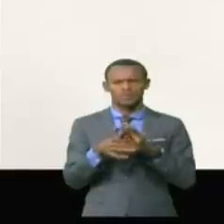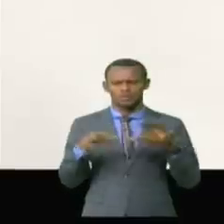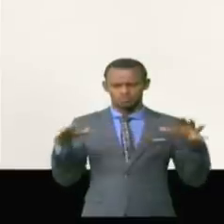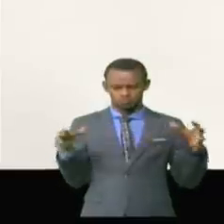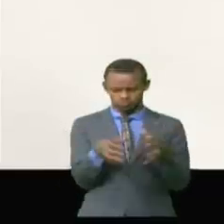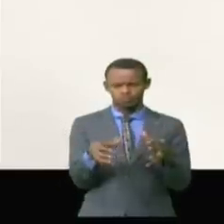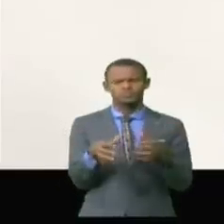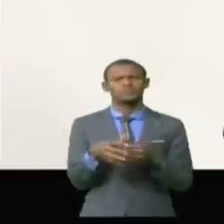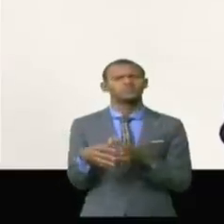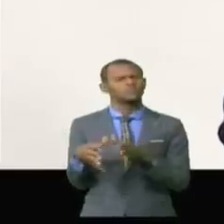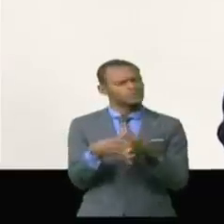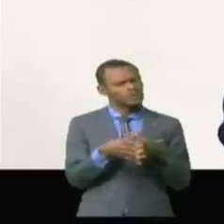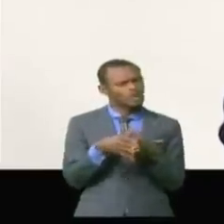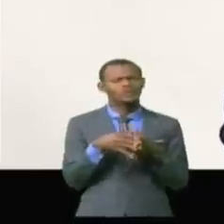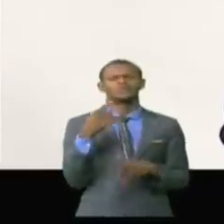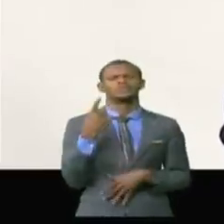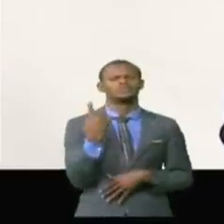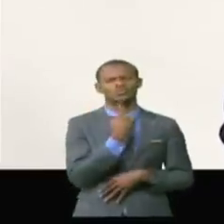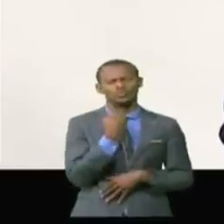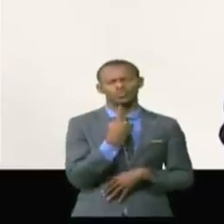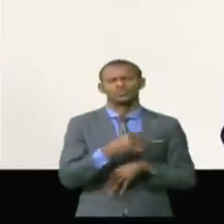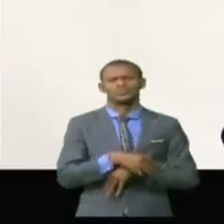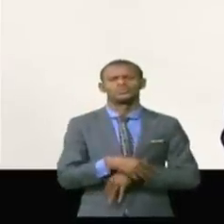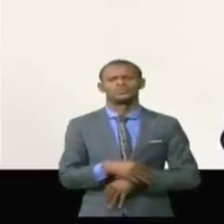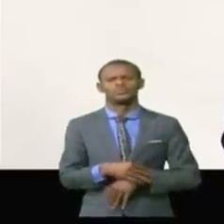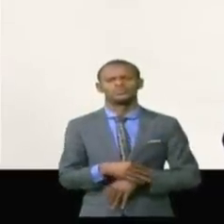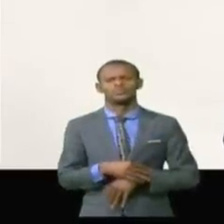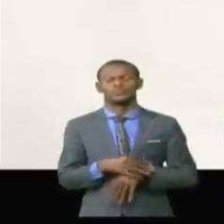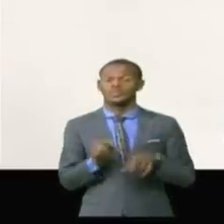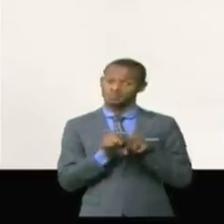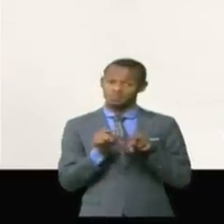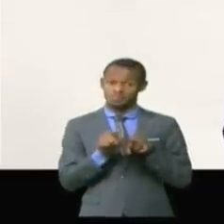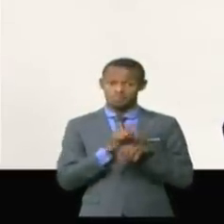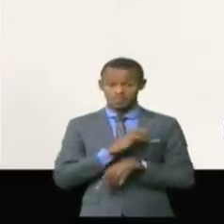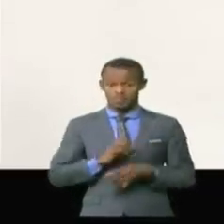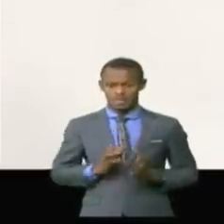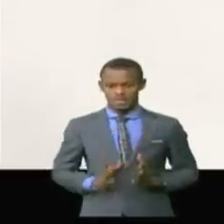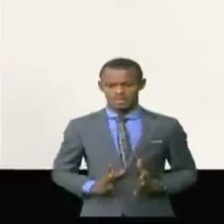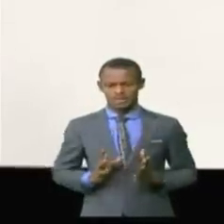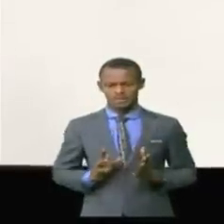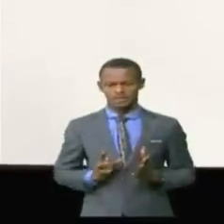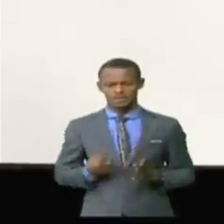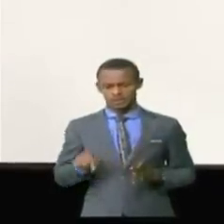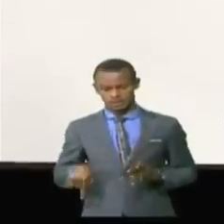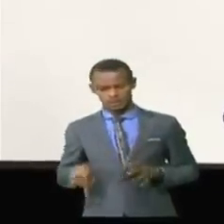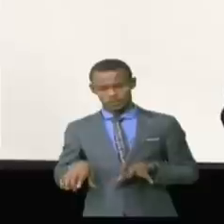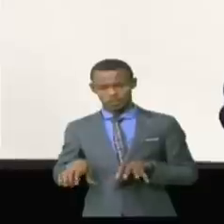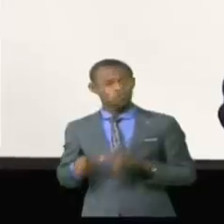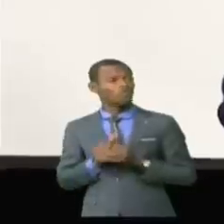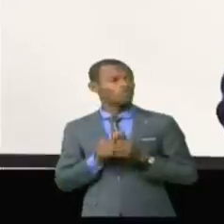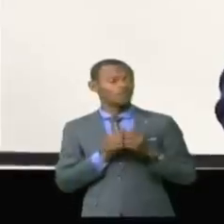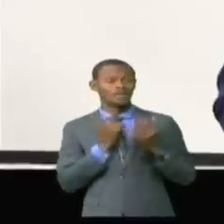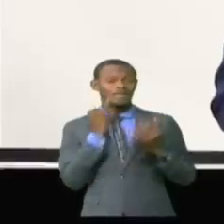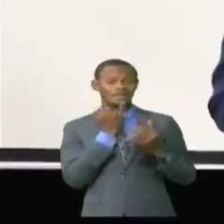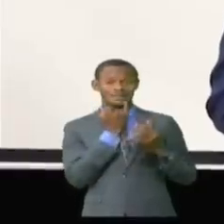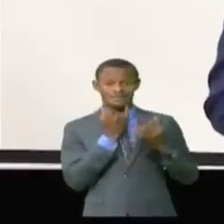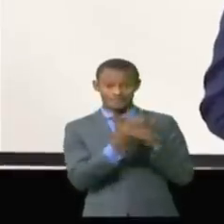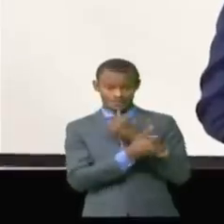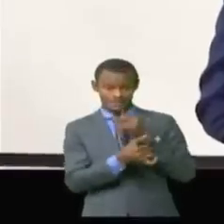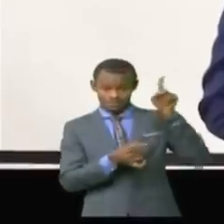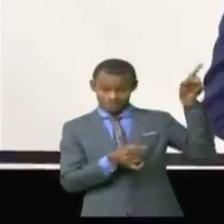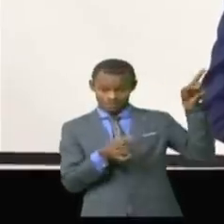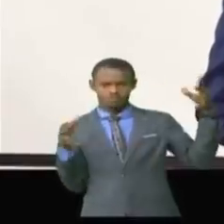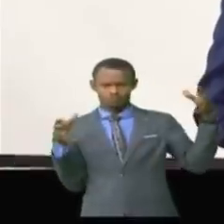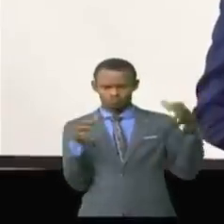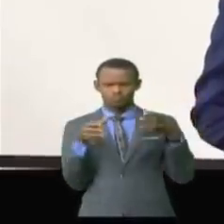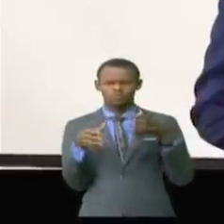Entre nous, la communauté chrétienne et Israël, enracinée par cette alliance